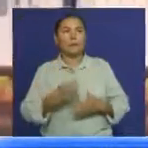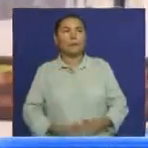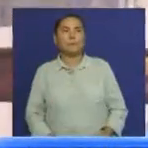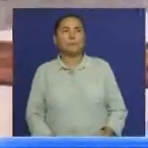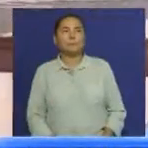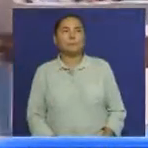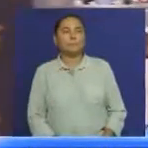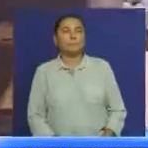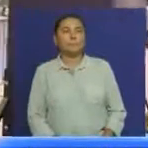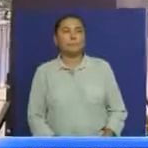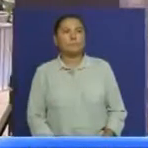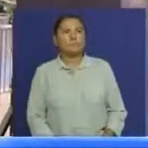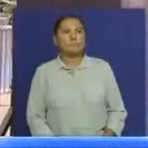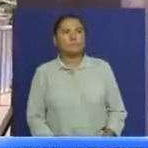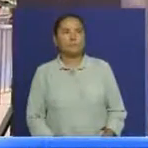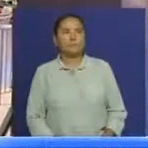келеді.